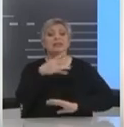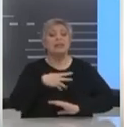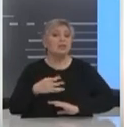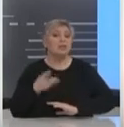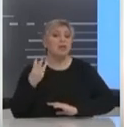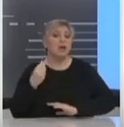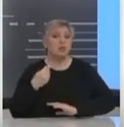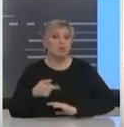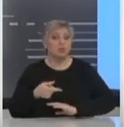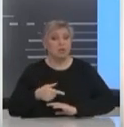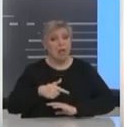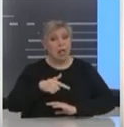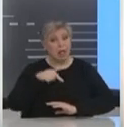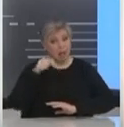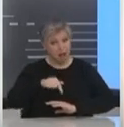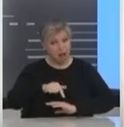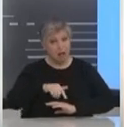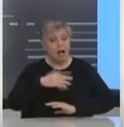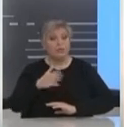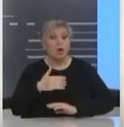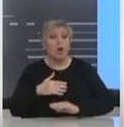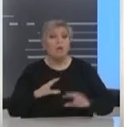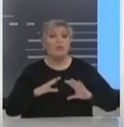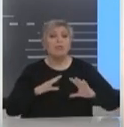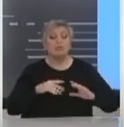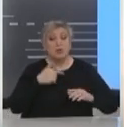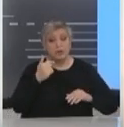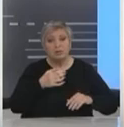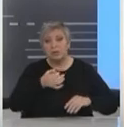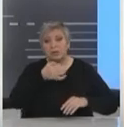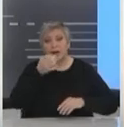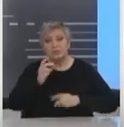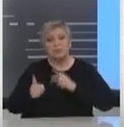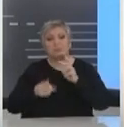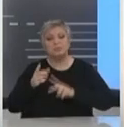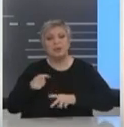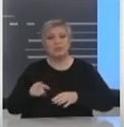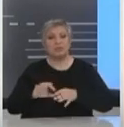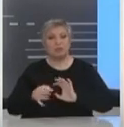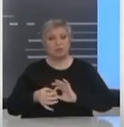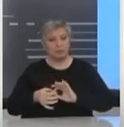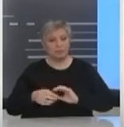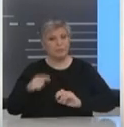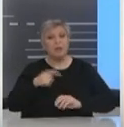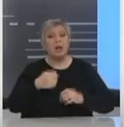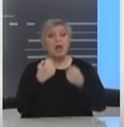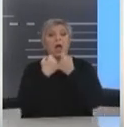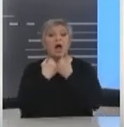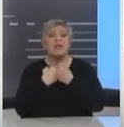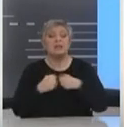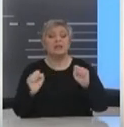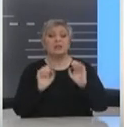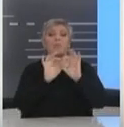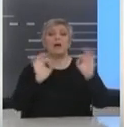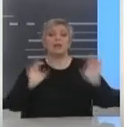αλλιώς καταδικάστε την ιστορία αυτή. Έλεγε, λοιπόν, η απόφαση του συνεδρίου. Ανεξαρτησία στη Μακεδονία και στη